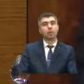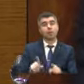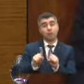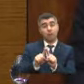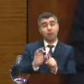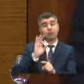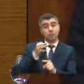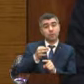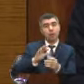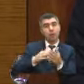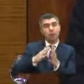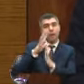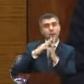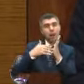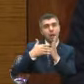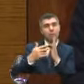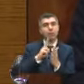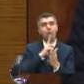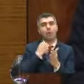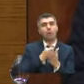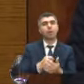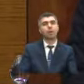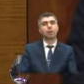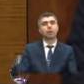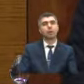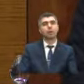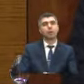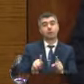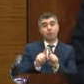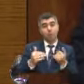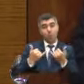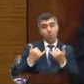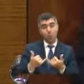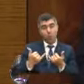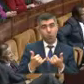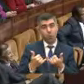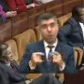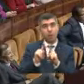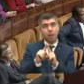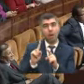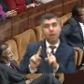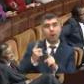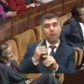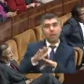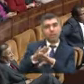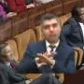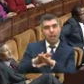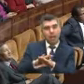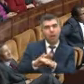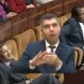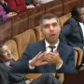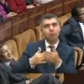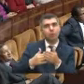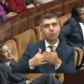تفعيل وتنزيل أي برنامج حكومي. لذلك فالمسألة اليوم ليست أولويات سياسية أو